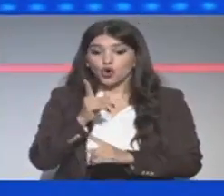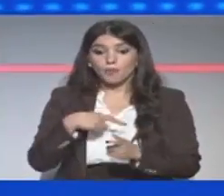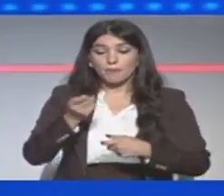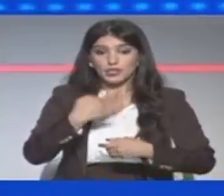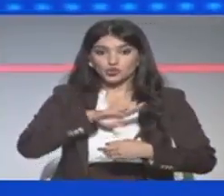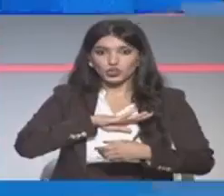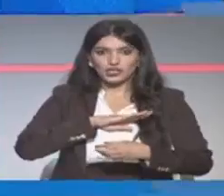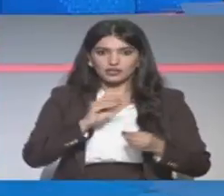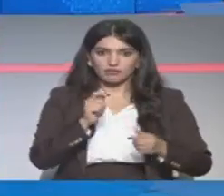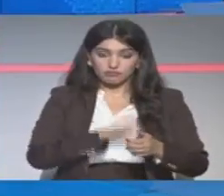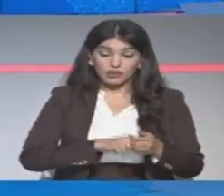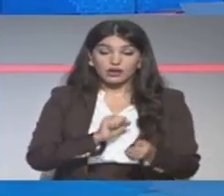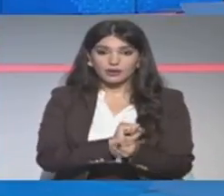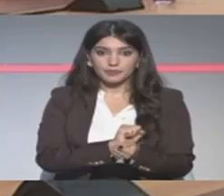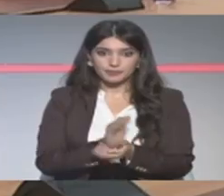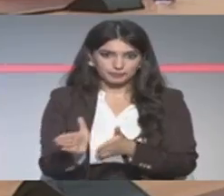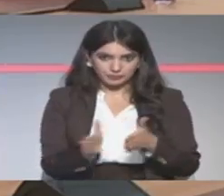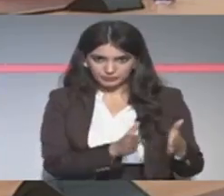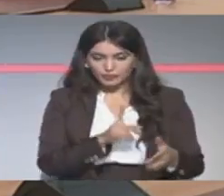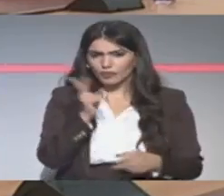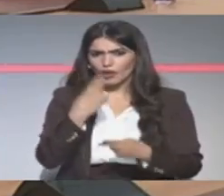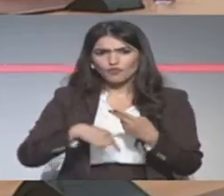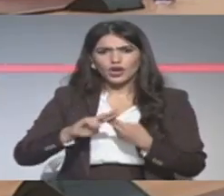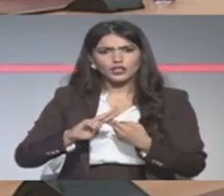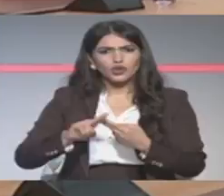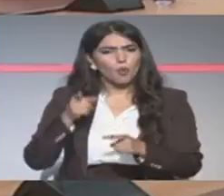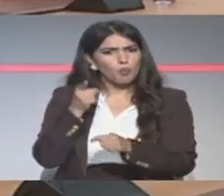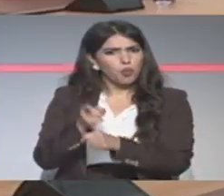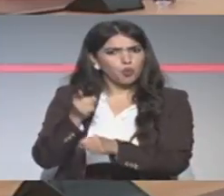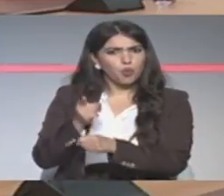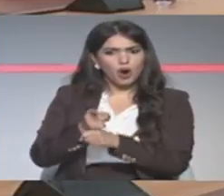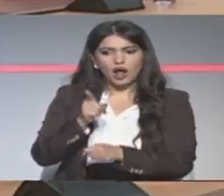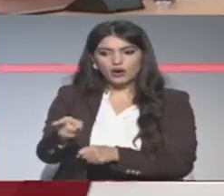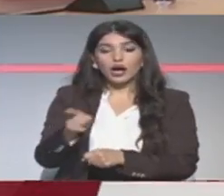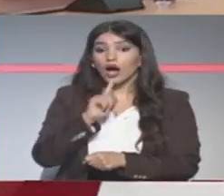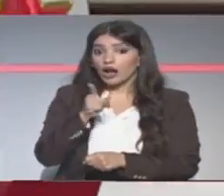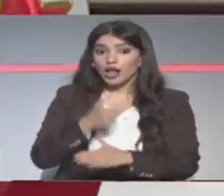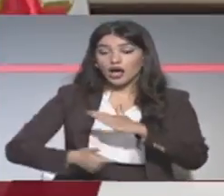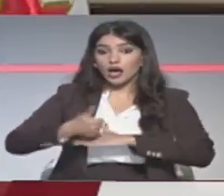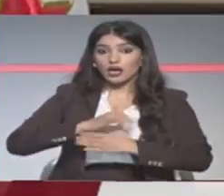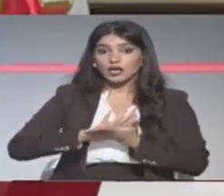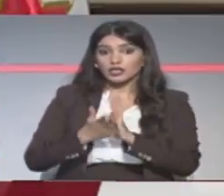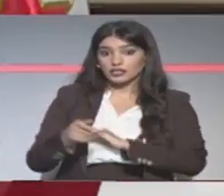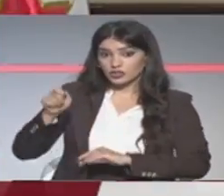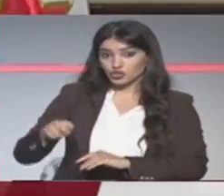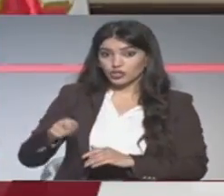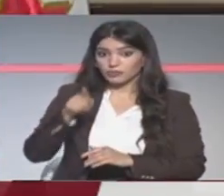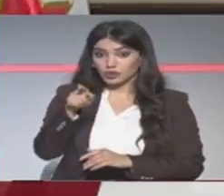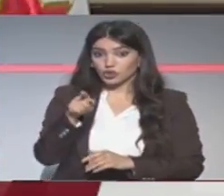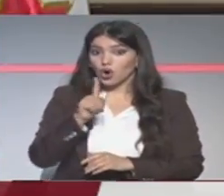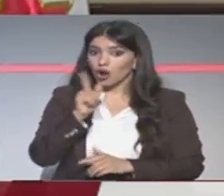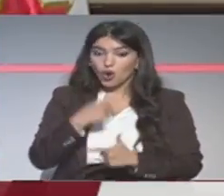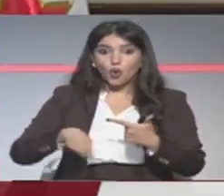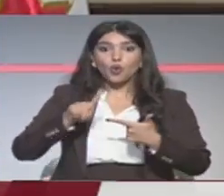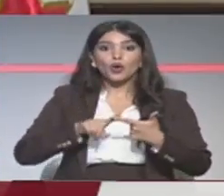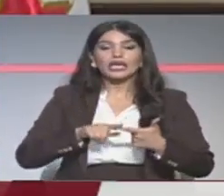الجزائية. في رده على الاتهامات التي كان قد وجهها له رئيس جمعية القضاة، فنادى الوكيل